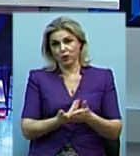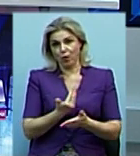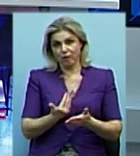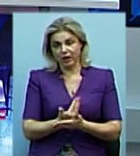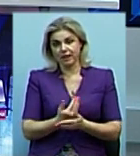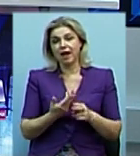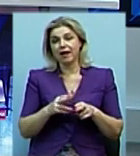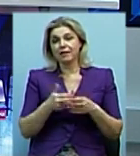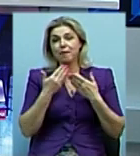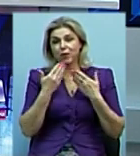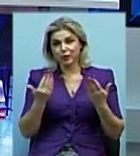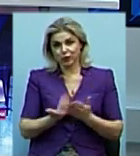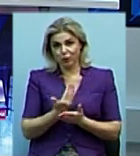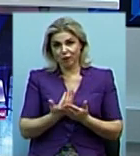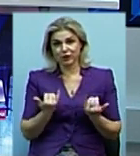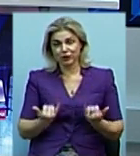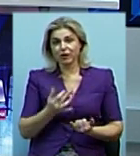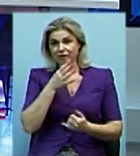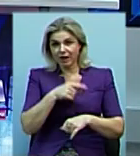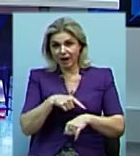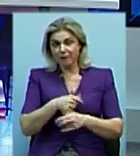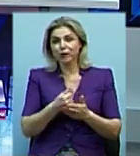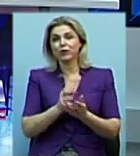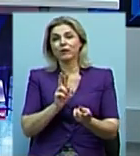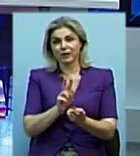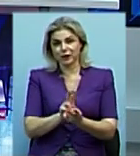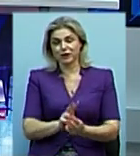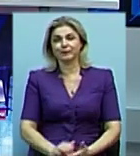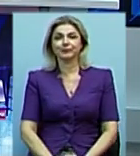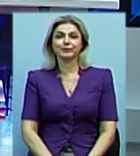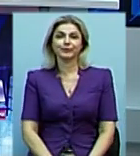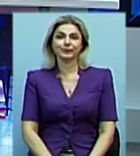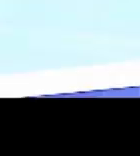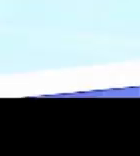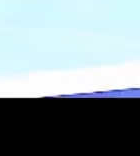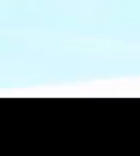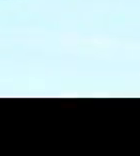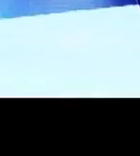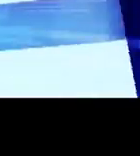І це були всі новини на цей час. До зустрічі в ефірі о 20:40.